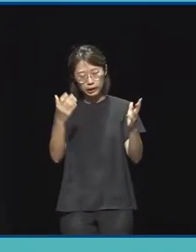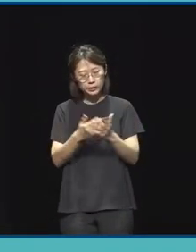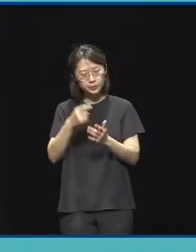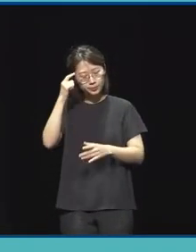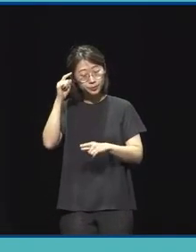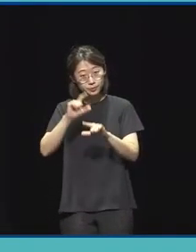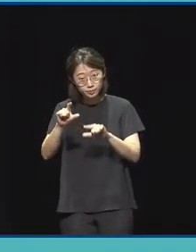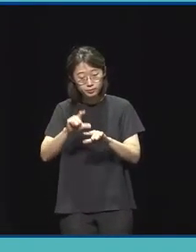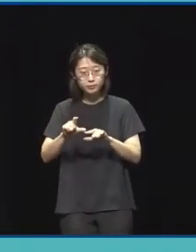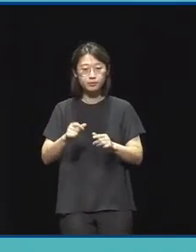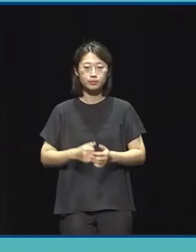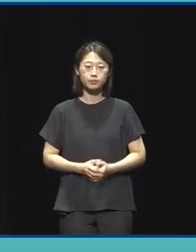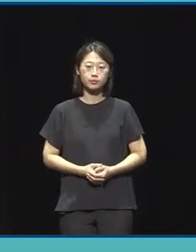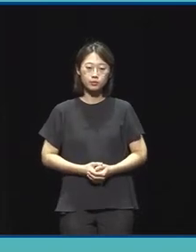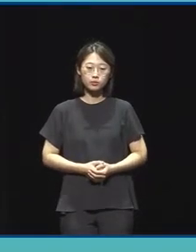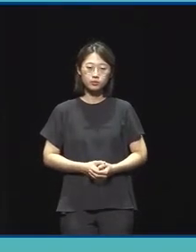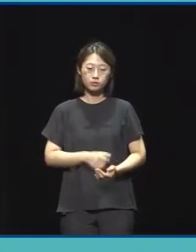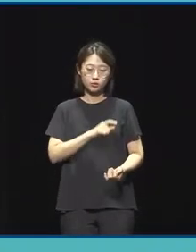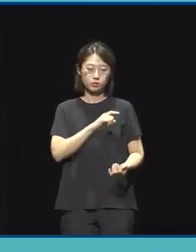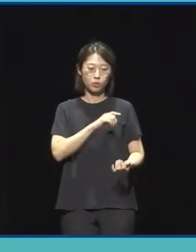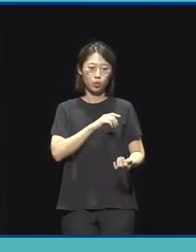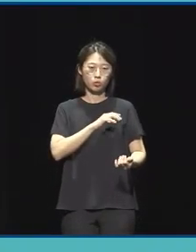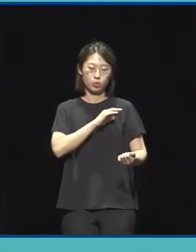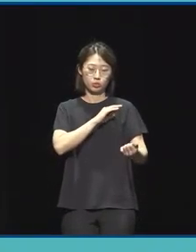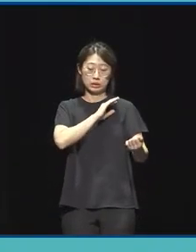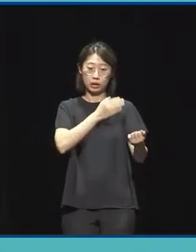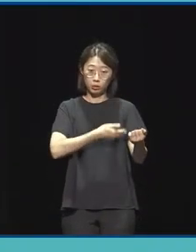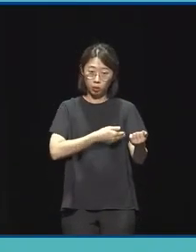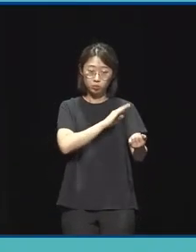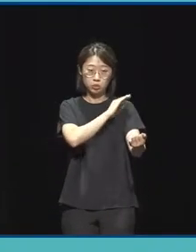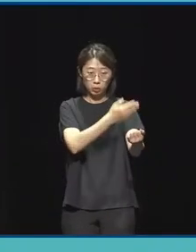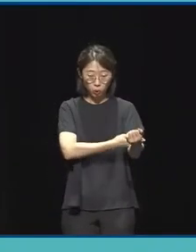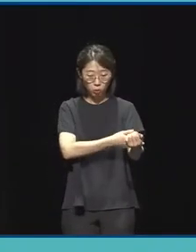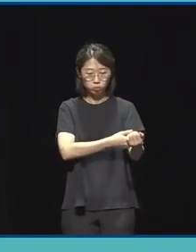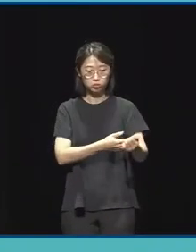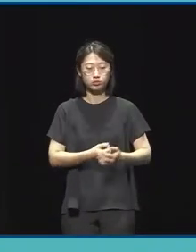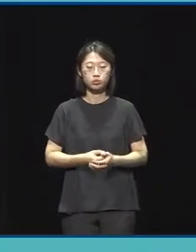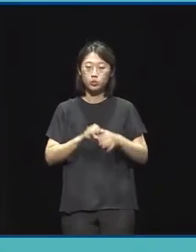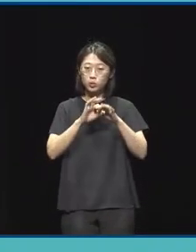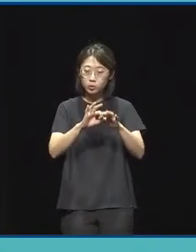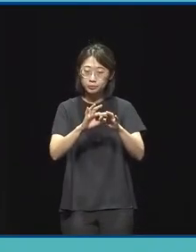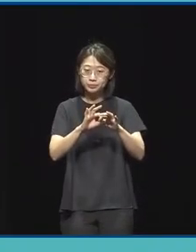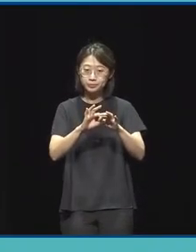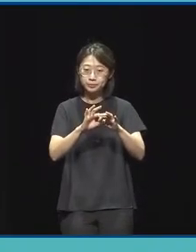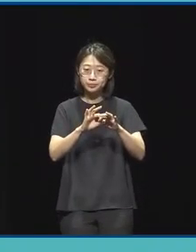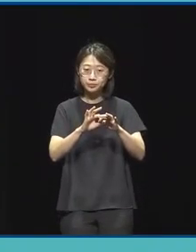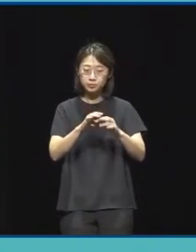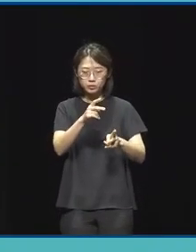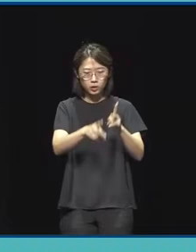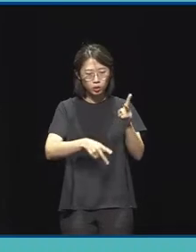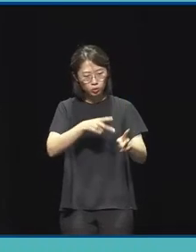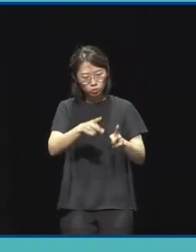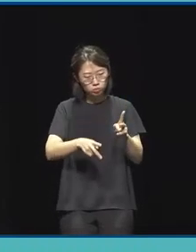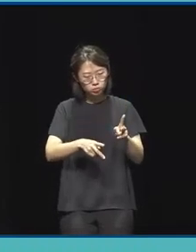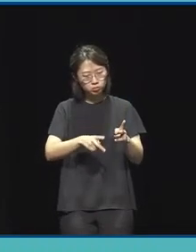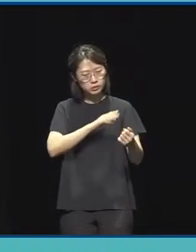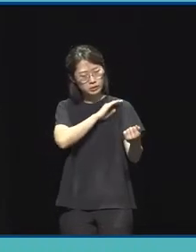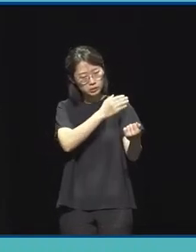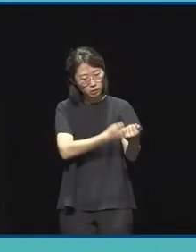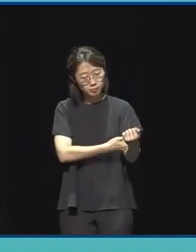지원자격으로 요구되거나 지원자격으로 요구되거나 지원시임의에서 사업 사업 수행 영향을 평가하기